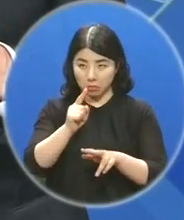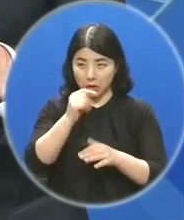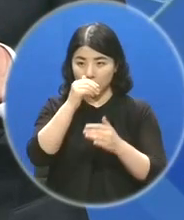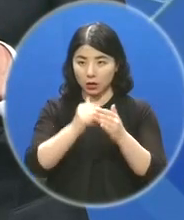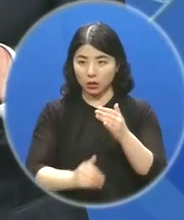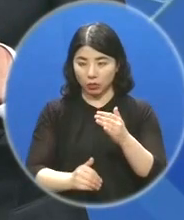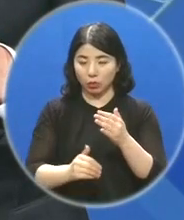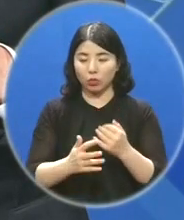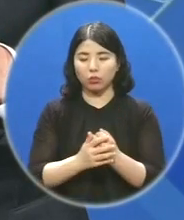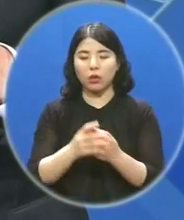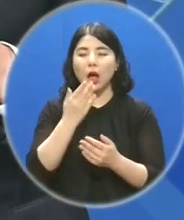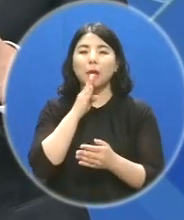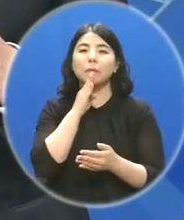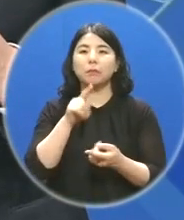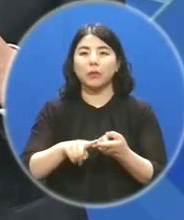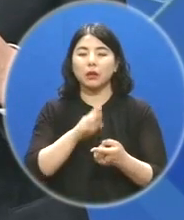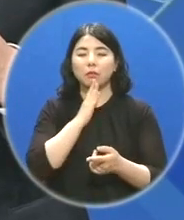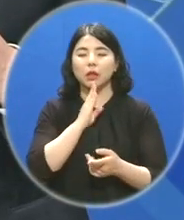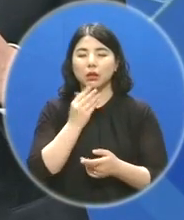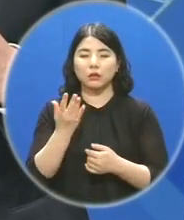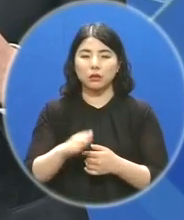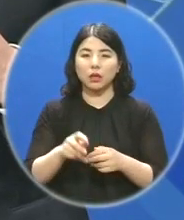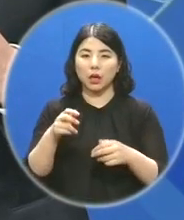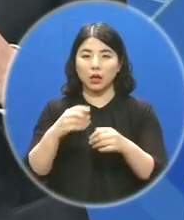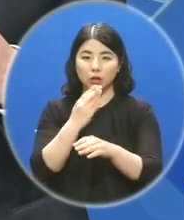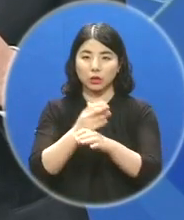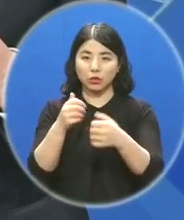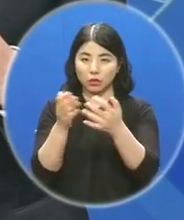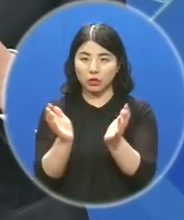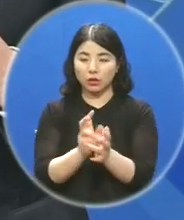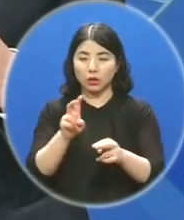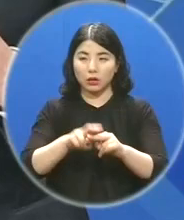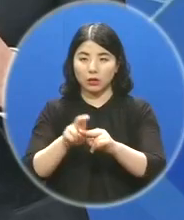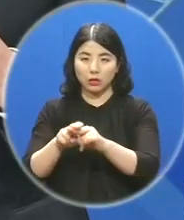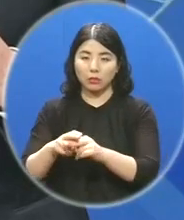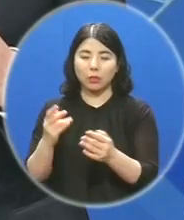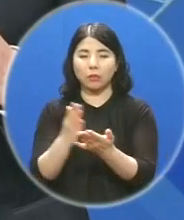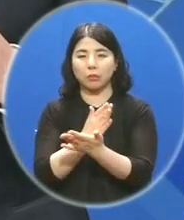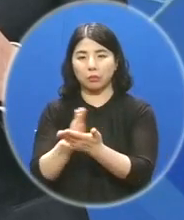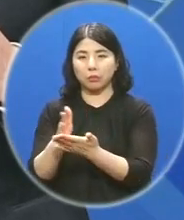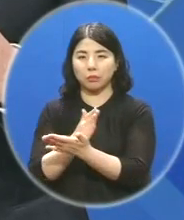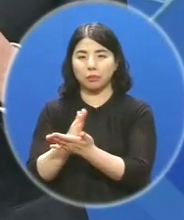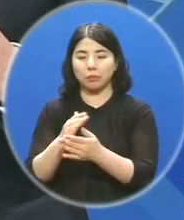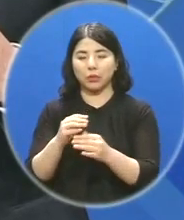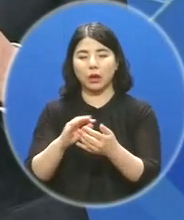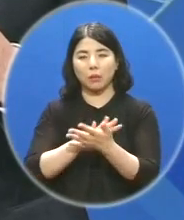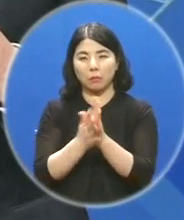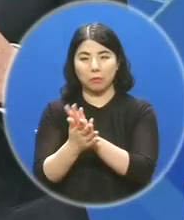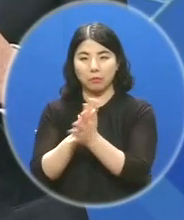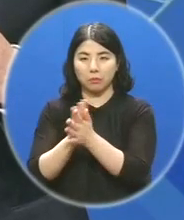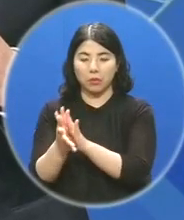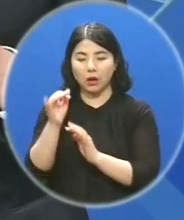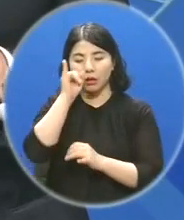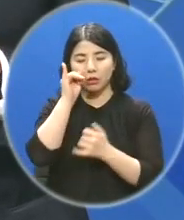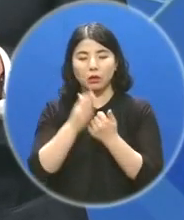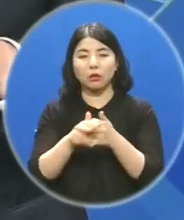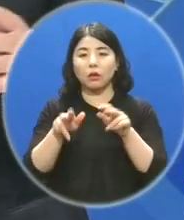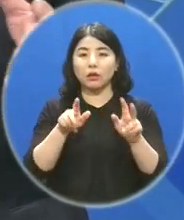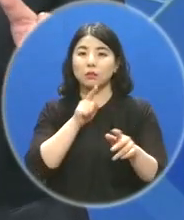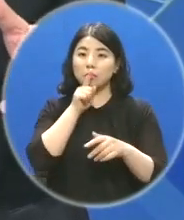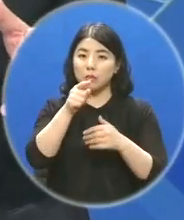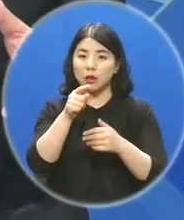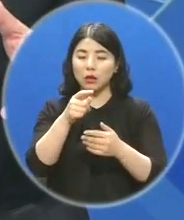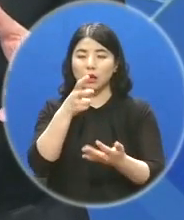게 나름대로 합리적인데 정당의 의석이라든지 이런 것들은 끊임없이 변하지 않습니까? 그럴 경우에는 지금 말씀하신